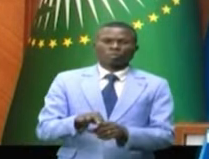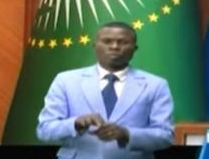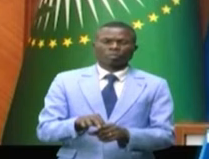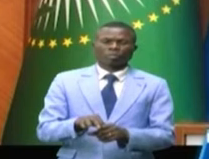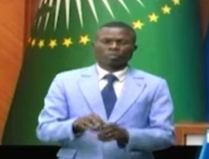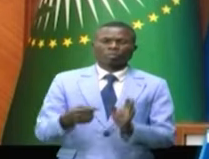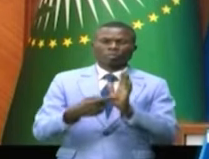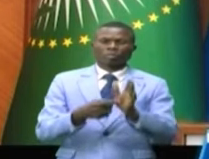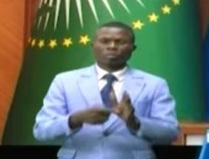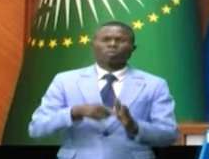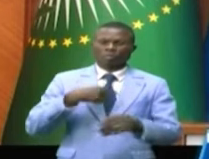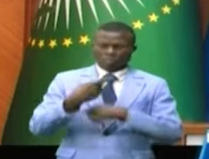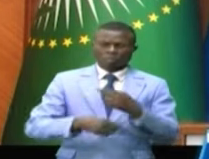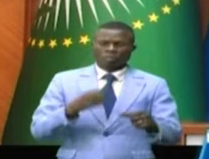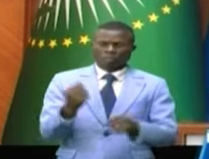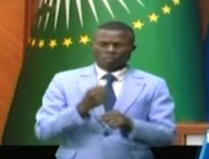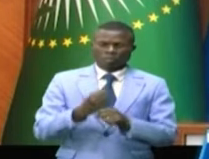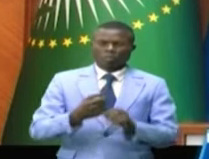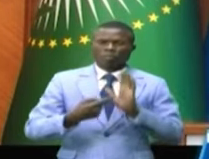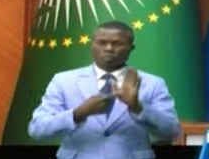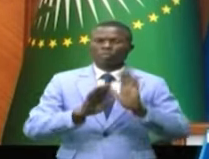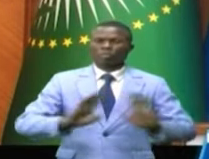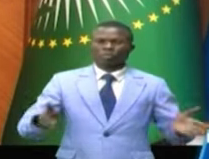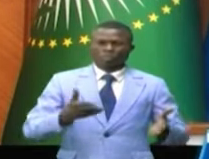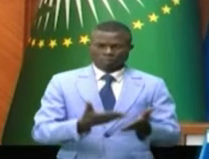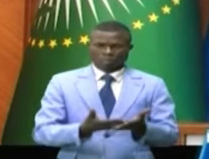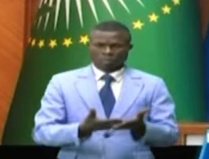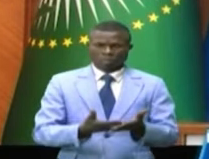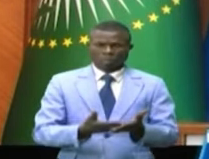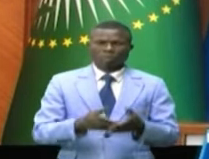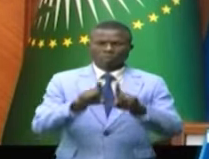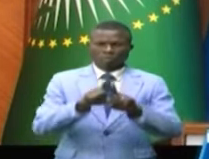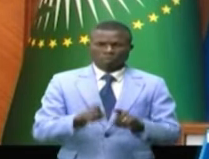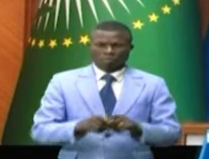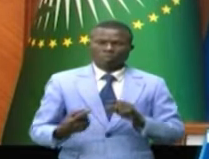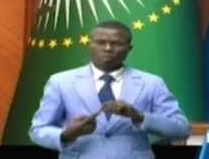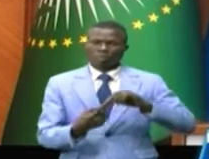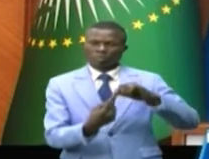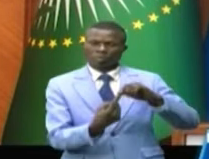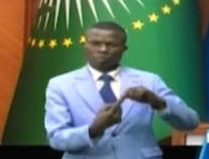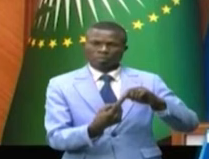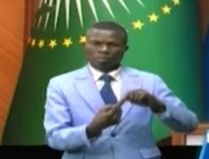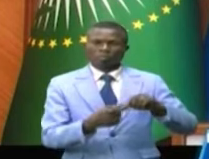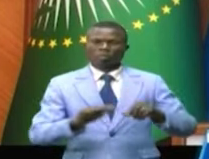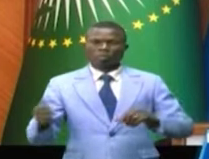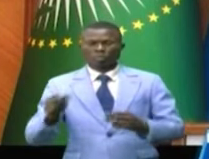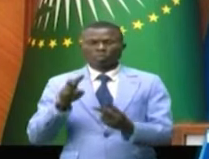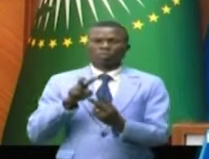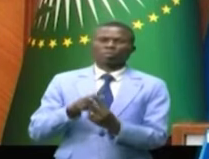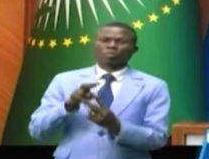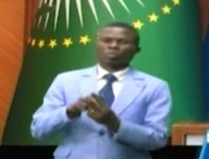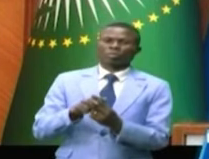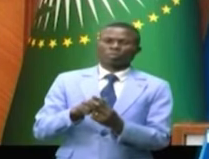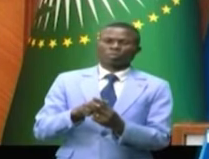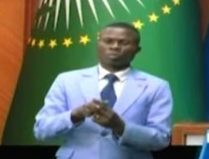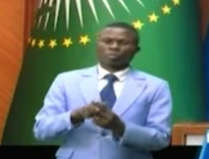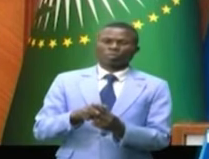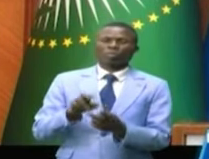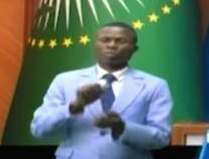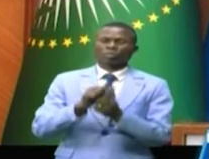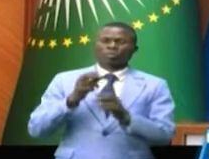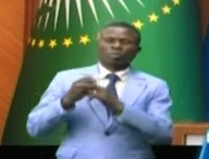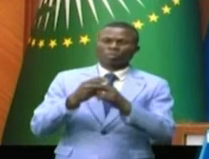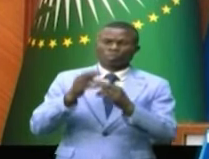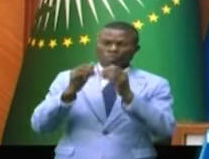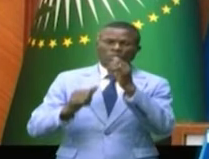recouvrent le plein exercice de leurs compétences répressives, à l'exception de quelques préventions liées à la sûreté nationale